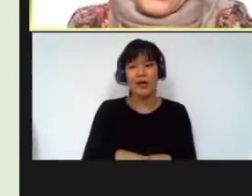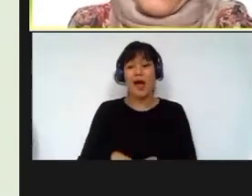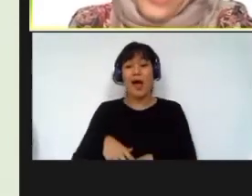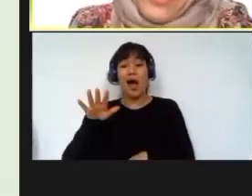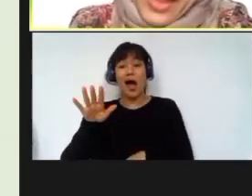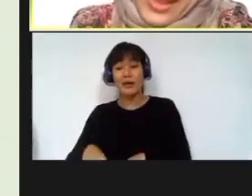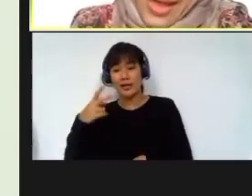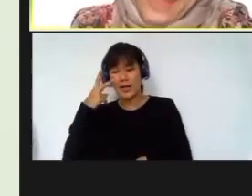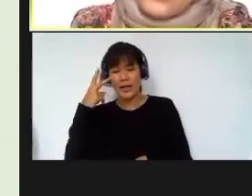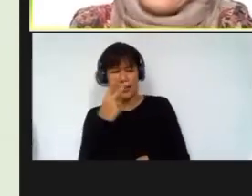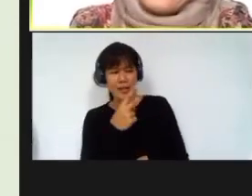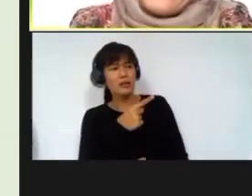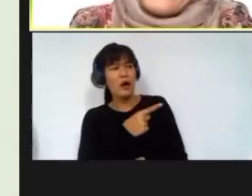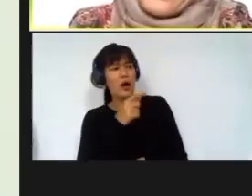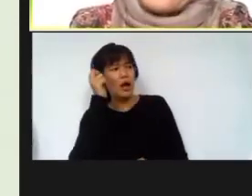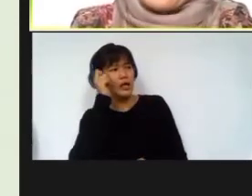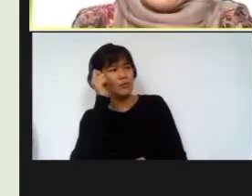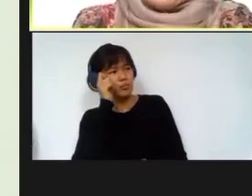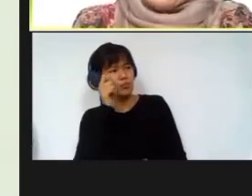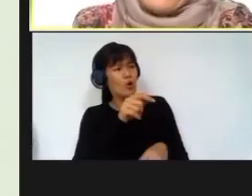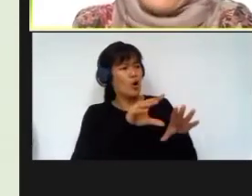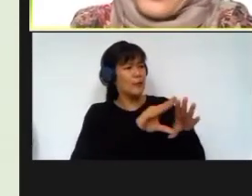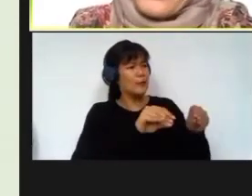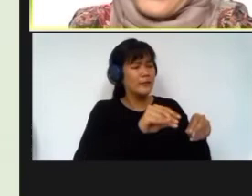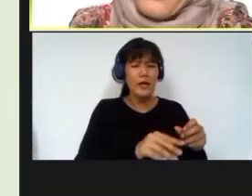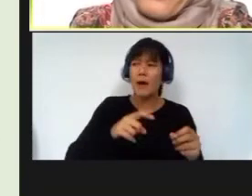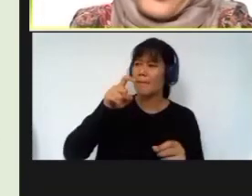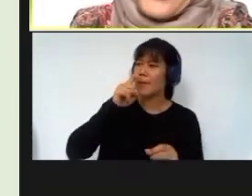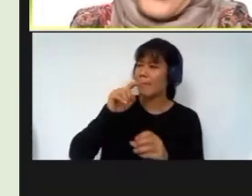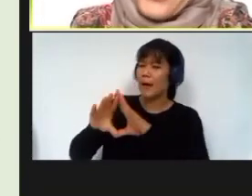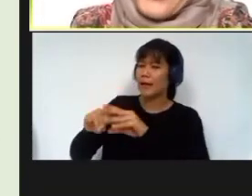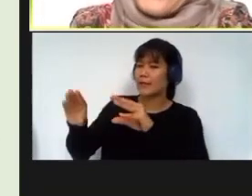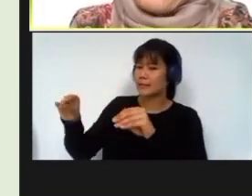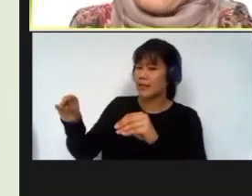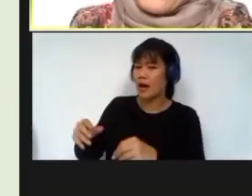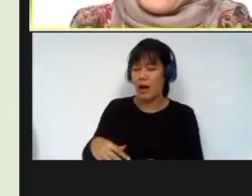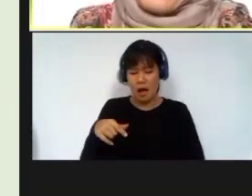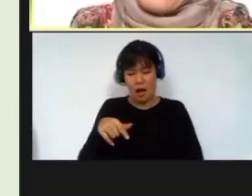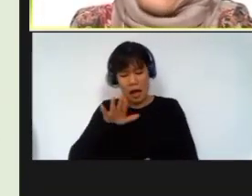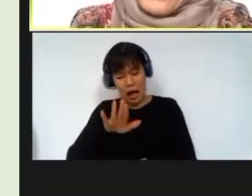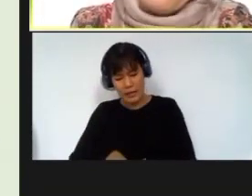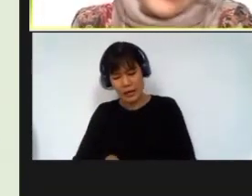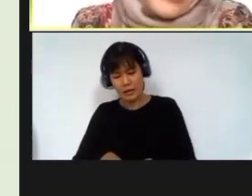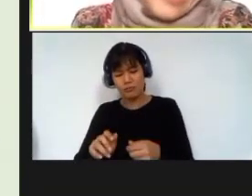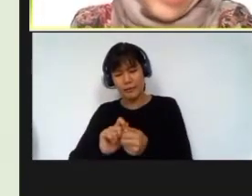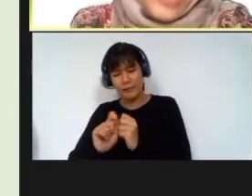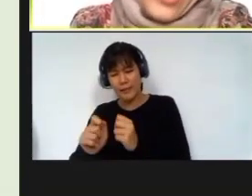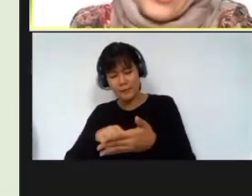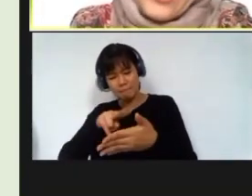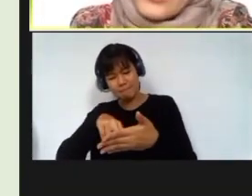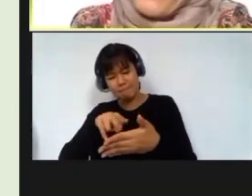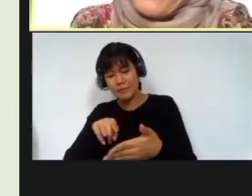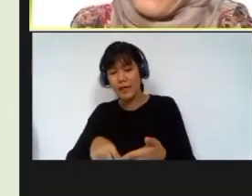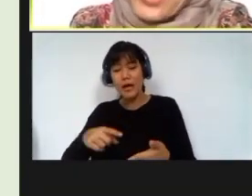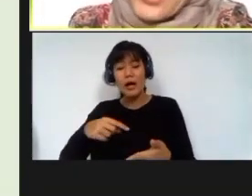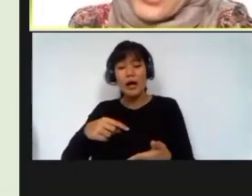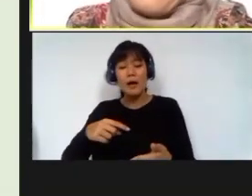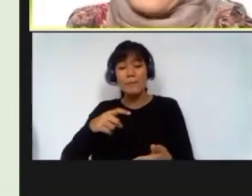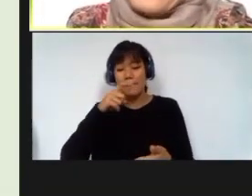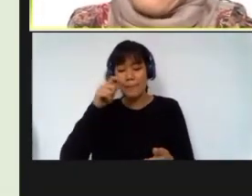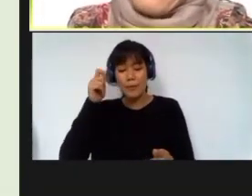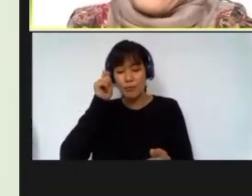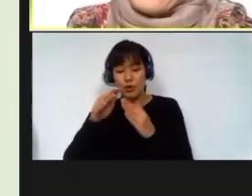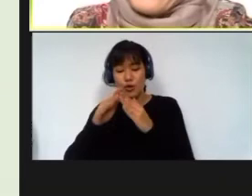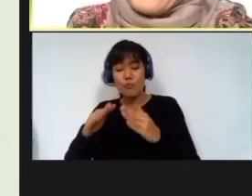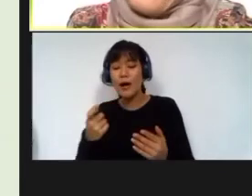melihat ibunya bekerja, ayahnya bekerja, lalu kemudian menjawab ujian dengan mengatakan bahwa apa yang dilakukan ayah dan ibumu? Dia